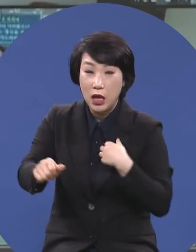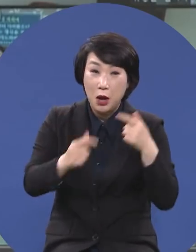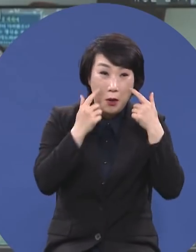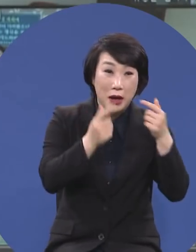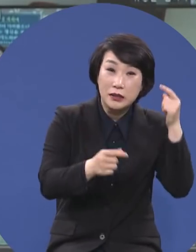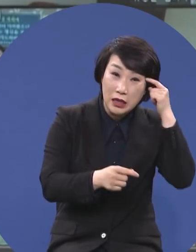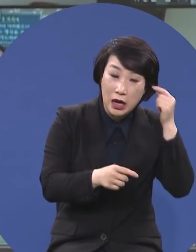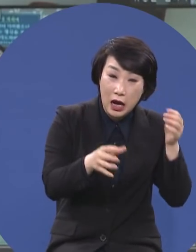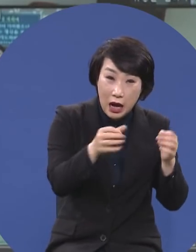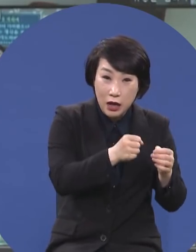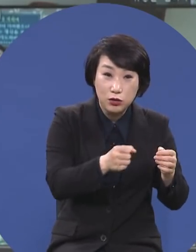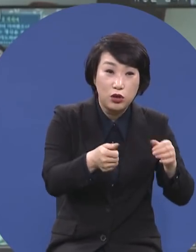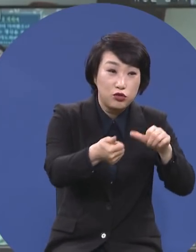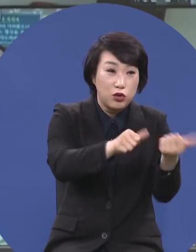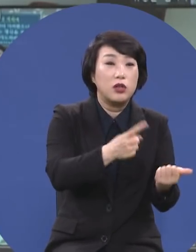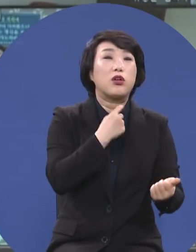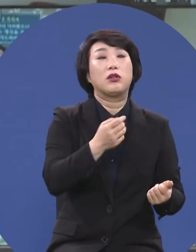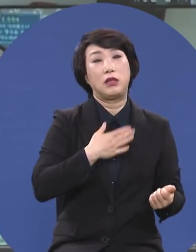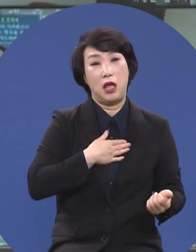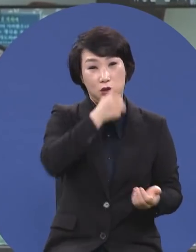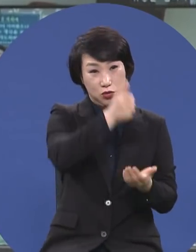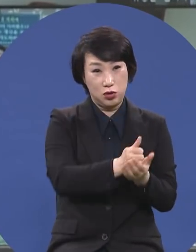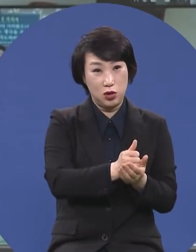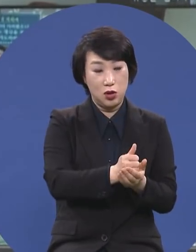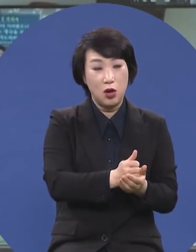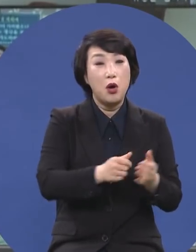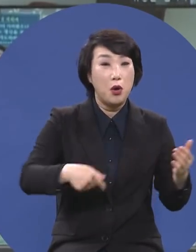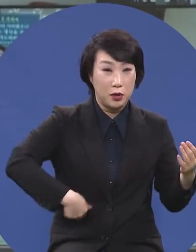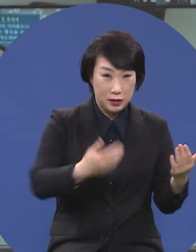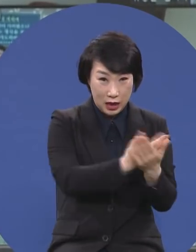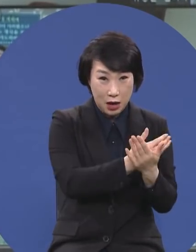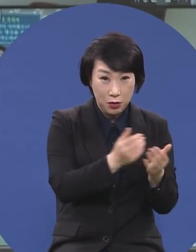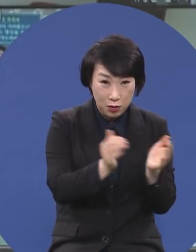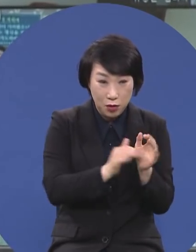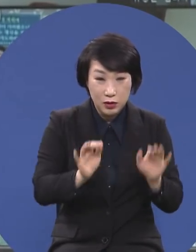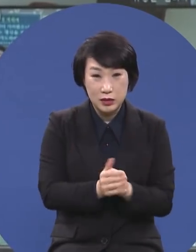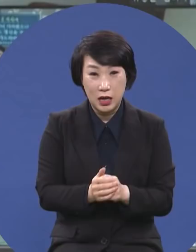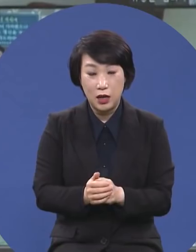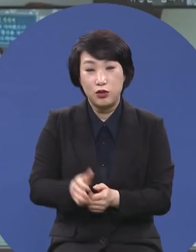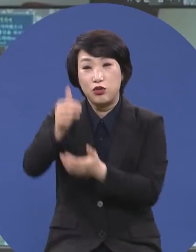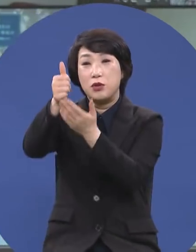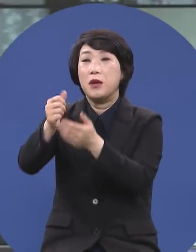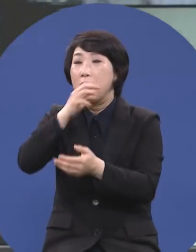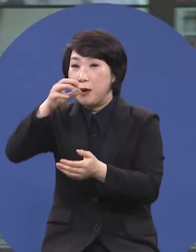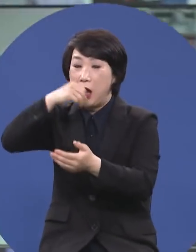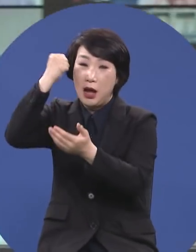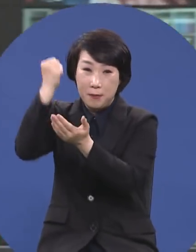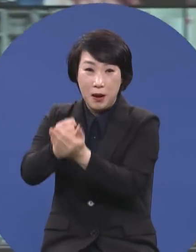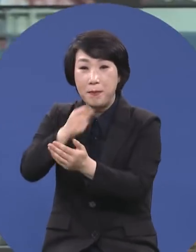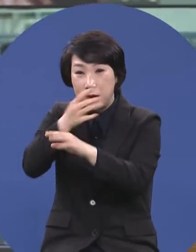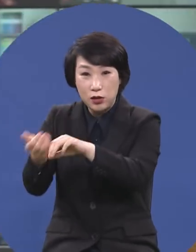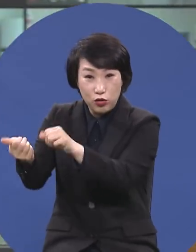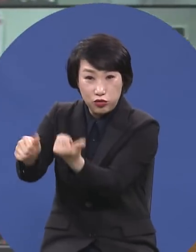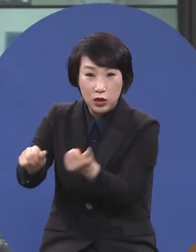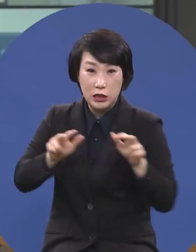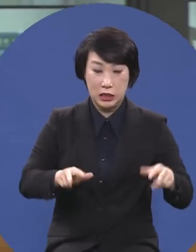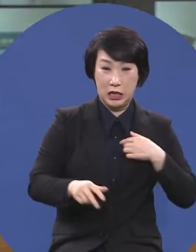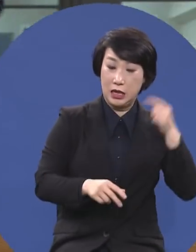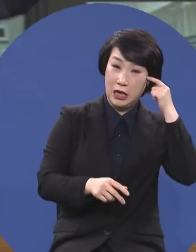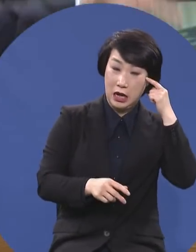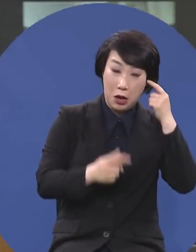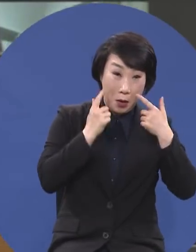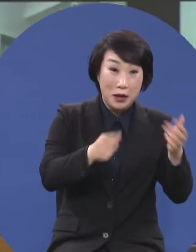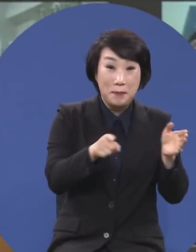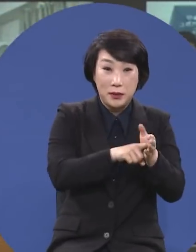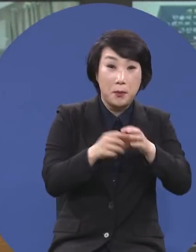죽었던 죄를 다시 살려서 우리가 구원했으니 이제는 내 확신을 버려라 이 말이죠. 하나님의